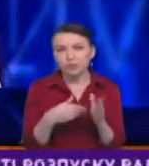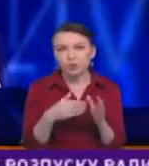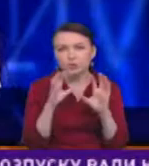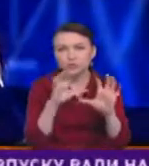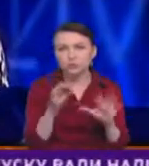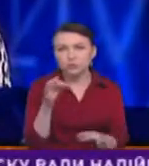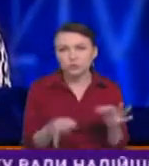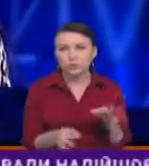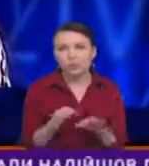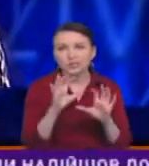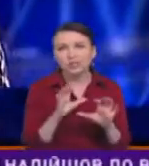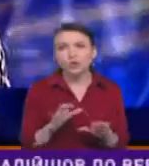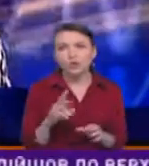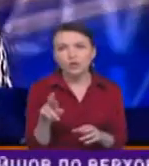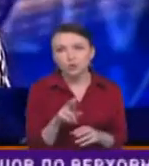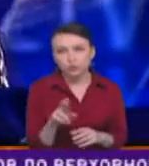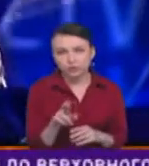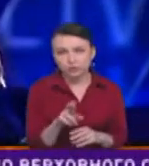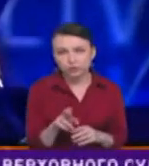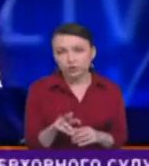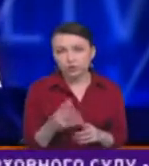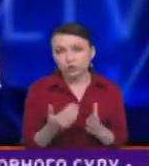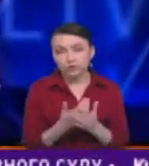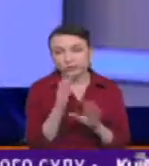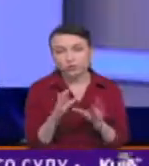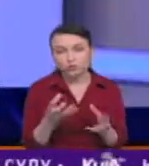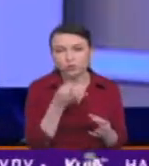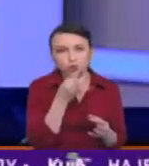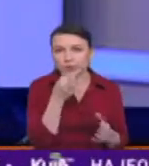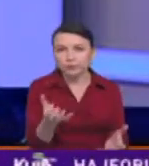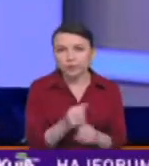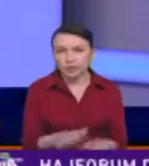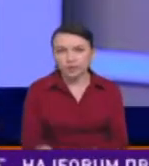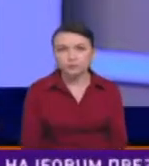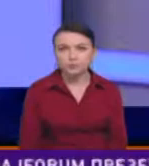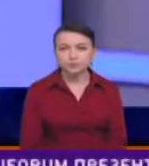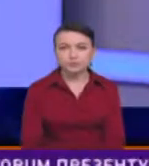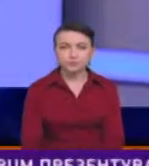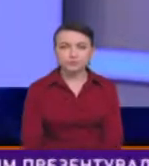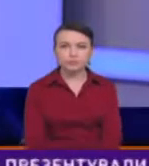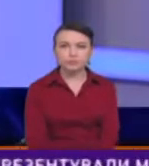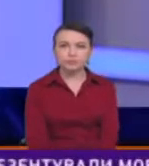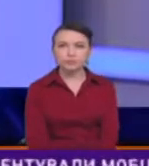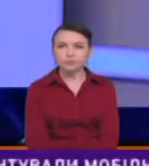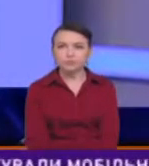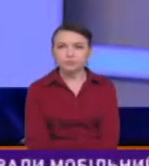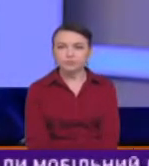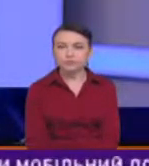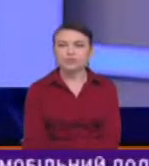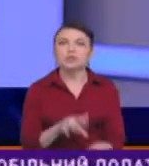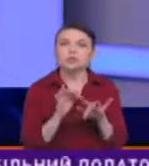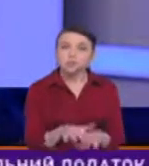за часів Януковича, і оновленого закону ще не прийнято. Ну, тут я не... Тоді уточніть, будь ласка.